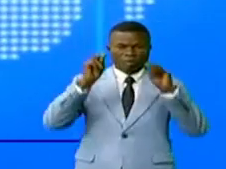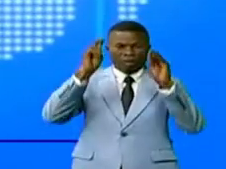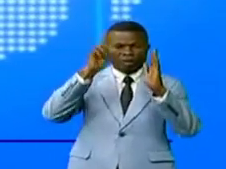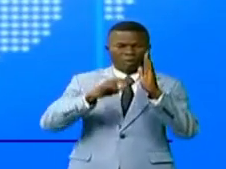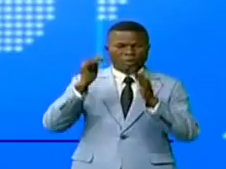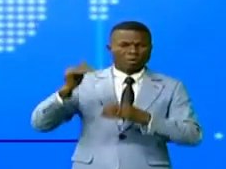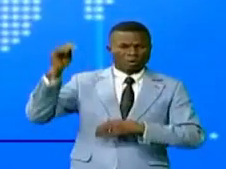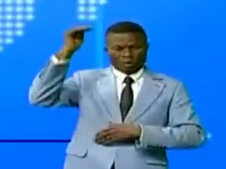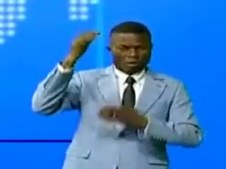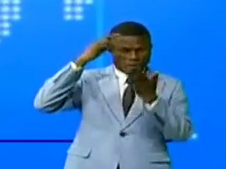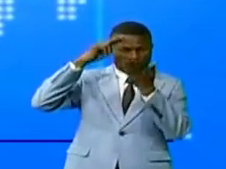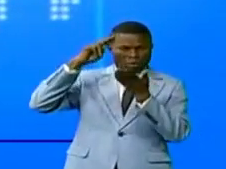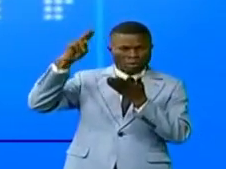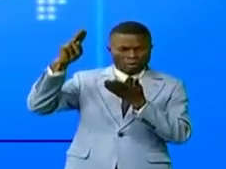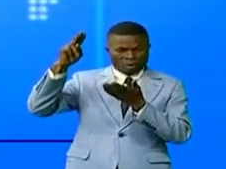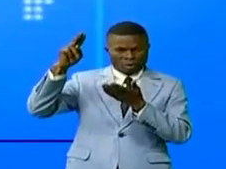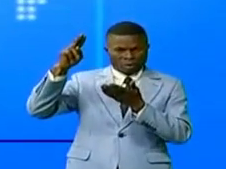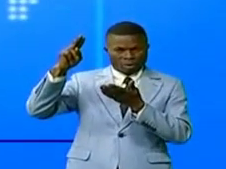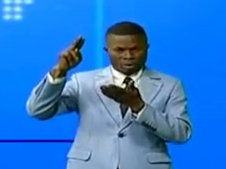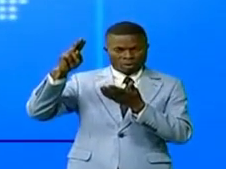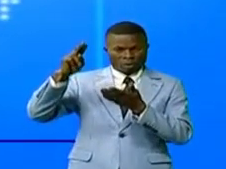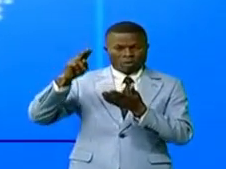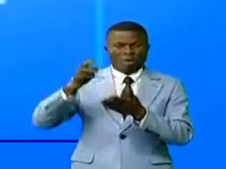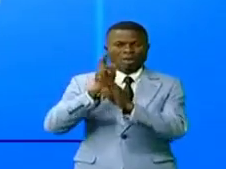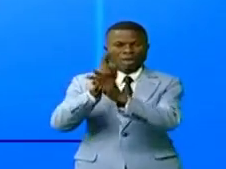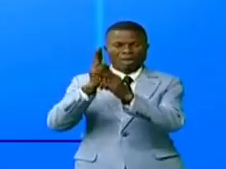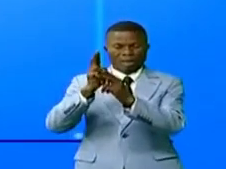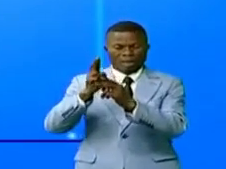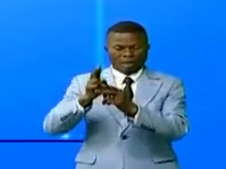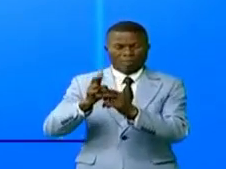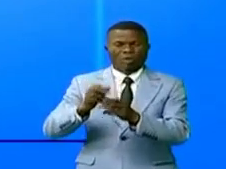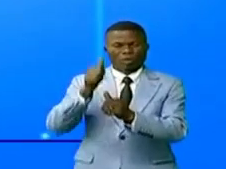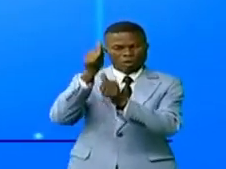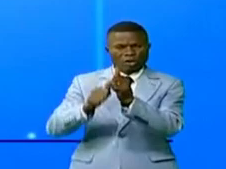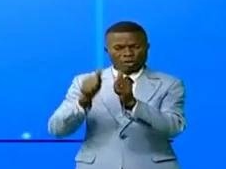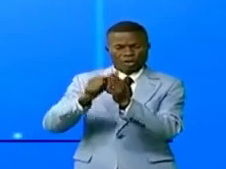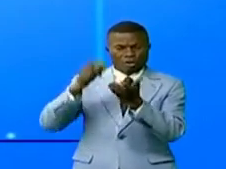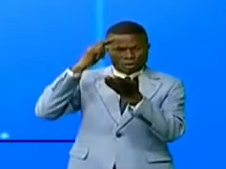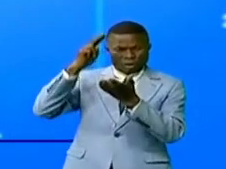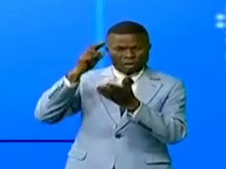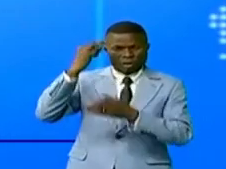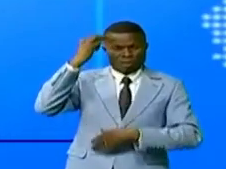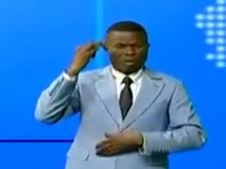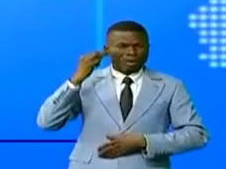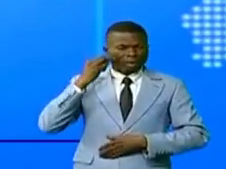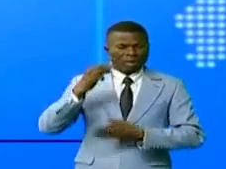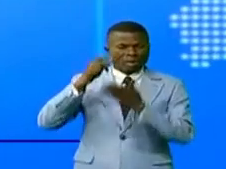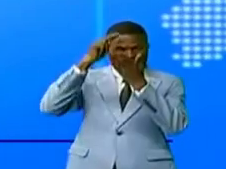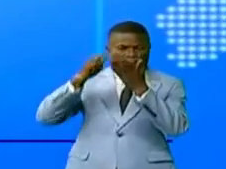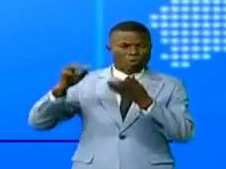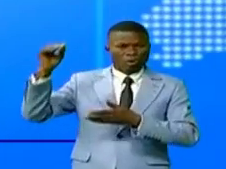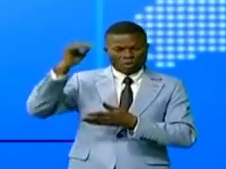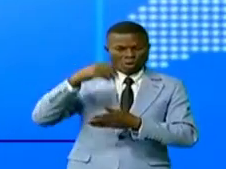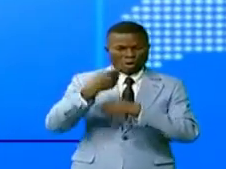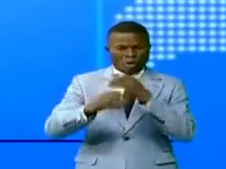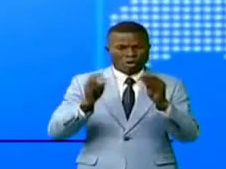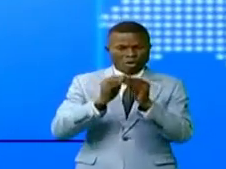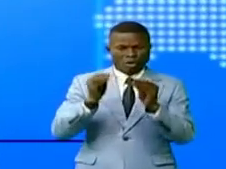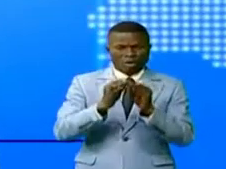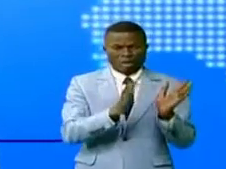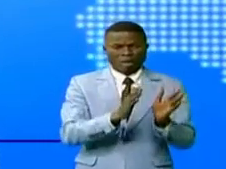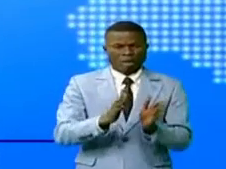et universitaire, après les états généraux, le ministre de l'ESU, Muindo Nzangi, a ouvert l'atelier